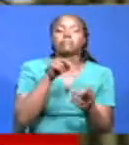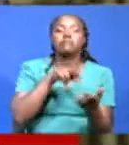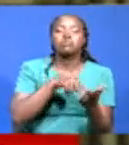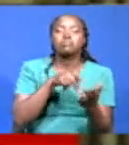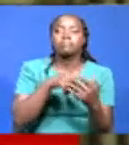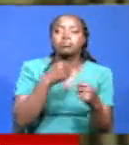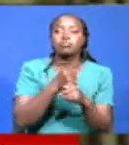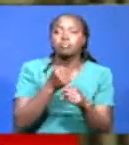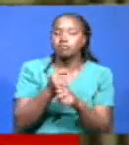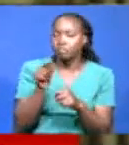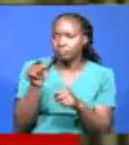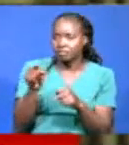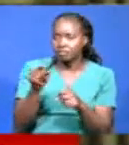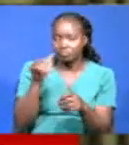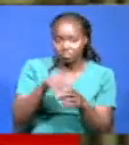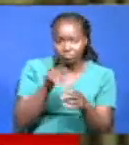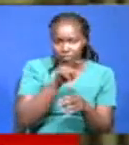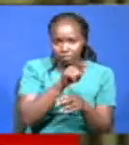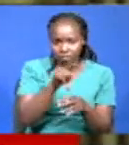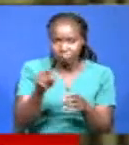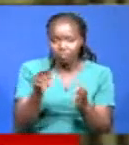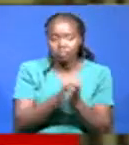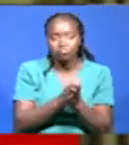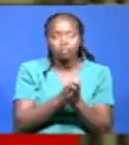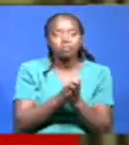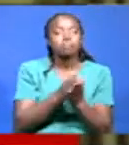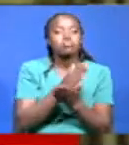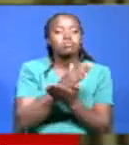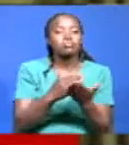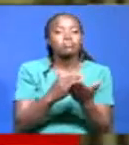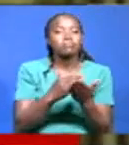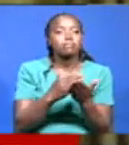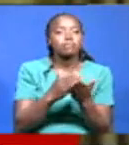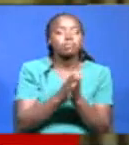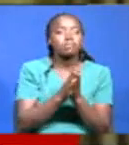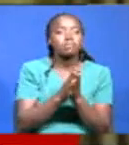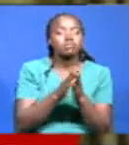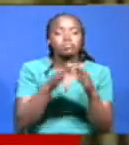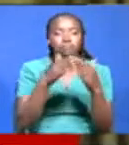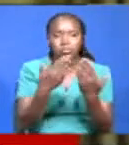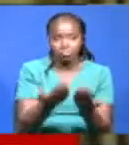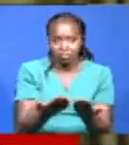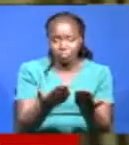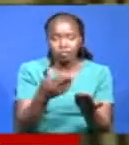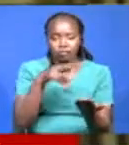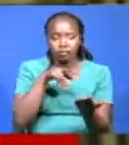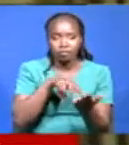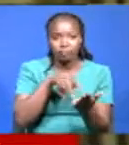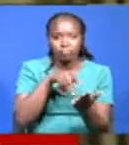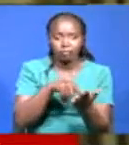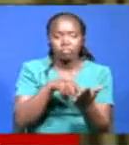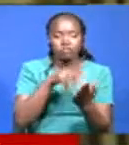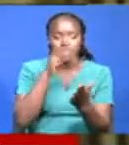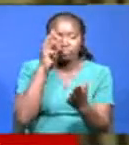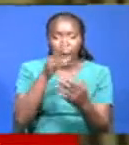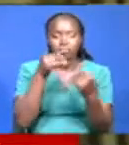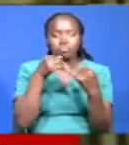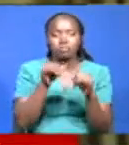huko, atawahusisha nyinyi na nyinyi mtakuwa part and parcel ya vile huo mradi utakuwa